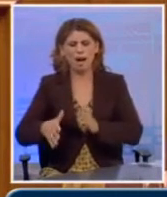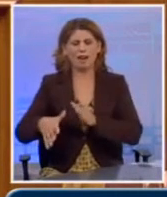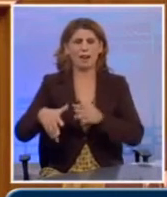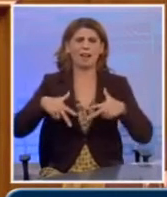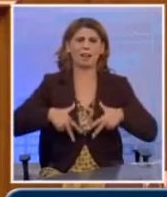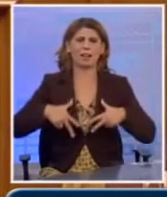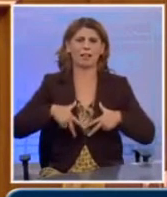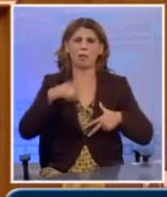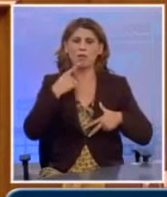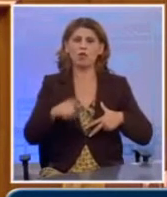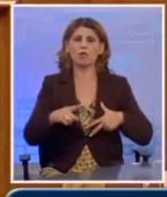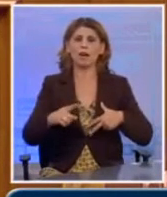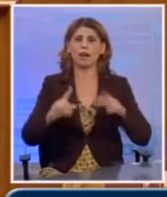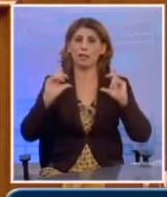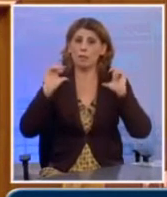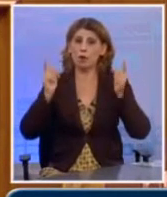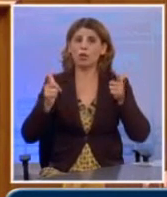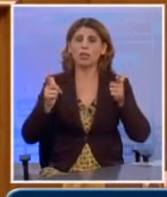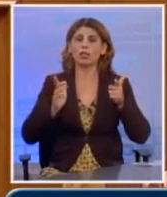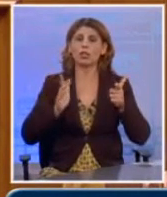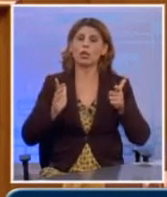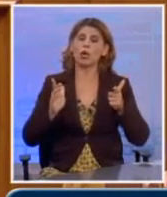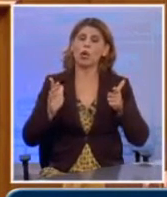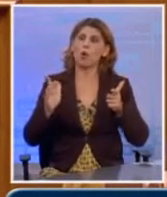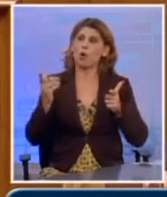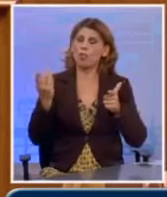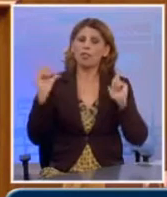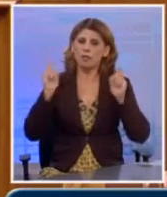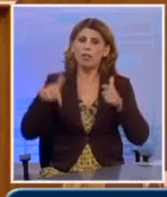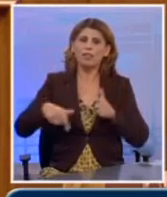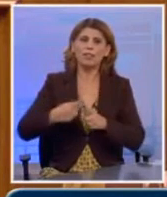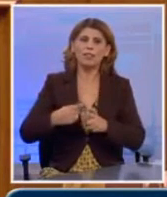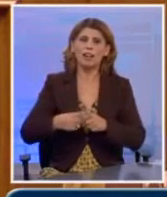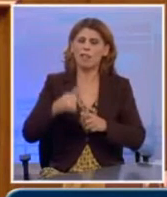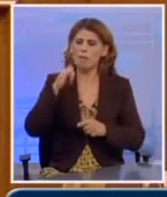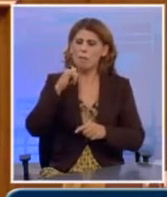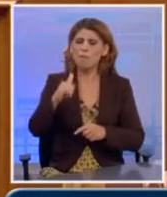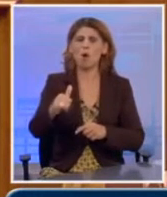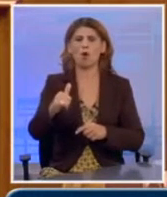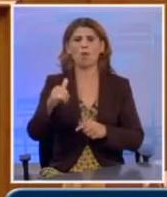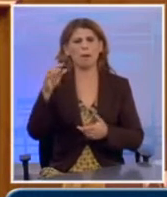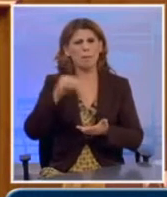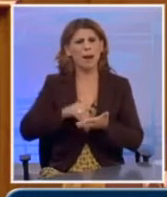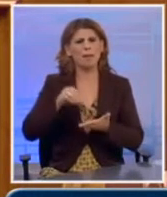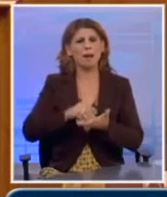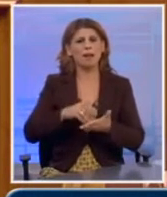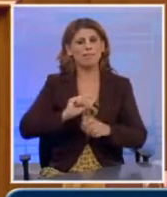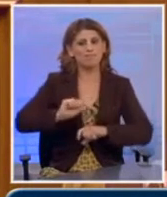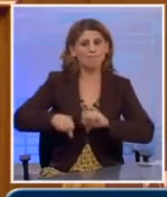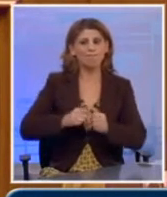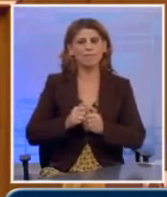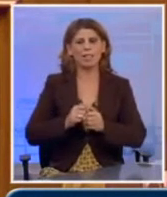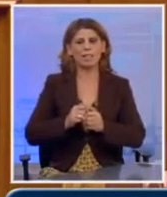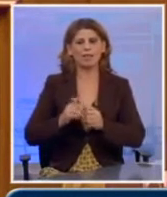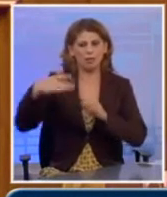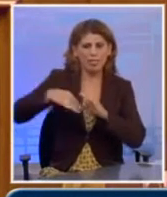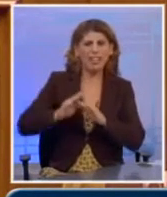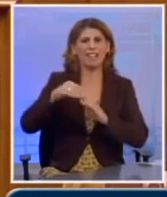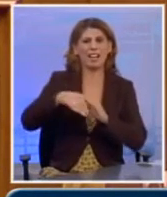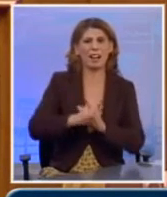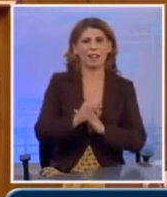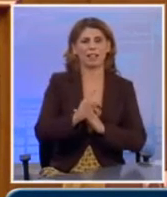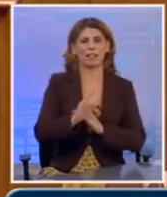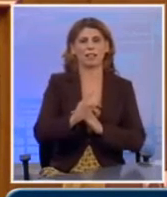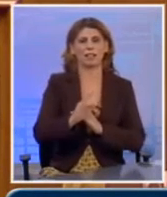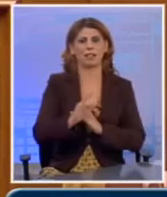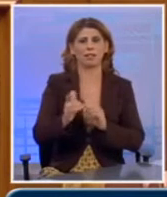το δημοκρατικό πολίτευμα της χώρας. Διαρκώς και κατ' εξακολούθηση επιχειρεί να το αλλοιώσει, να το διαταράξει,